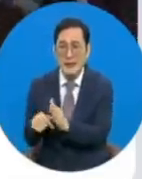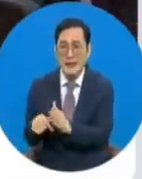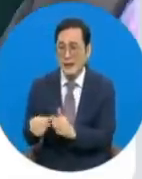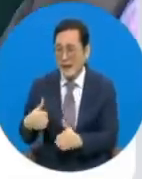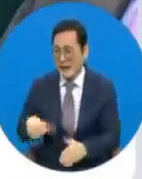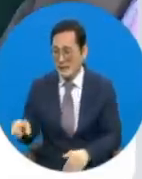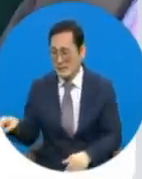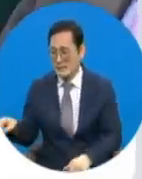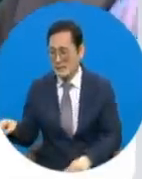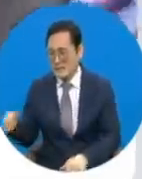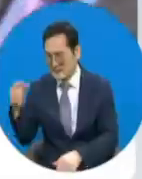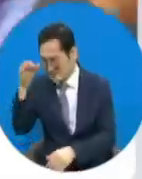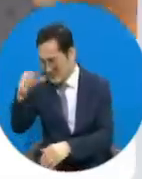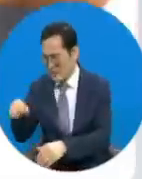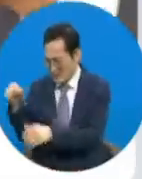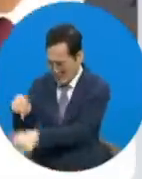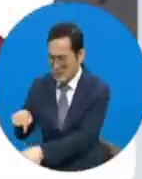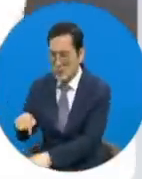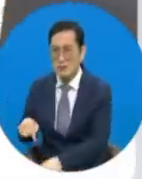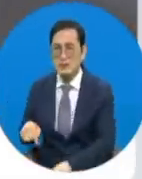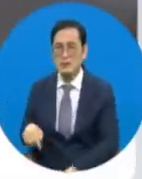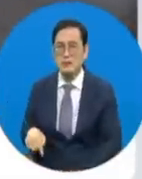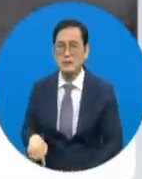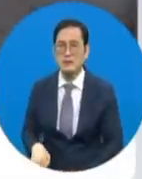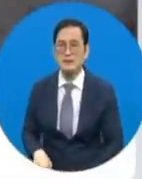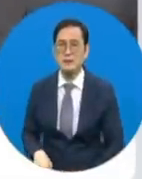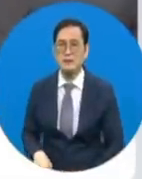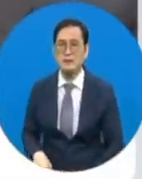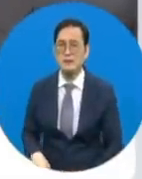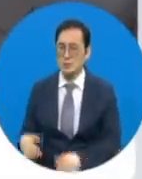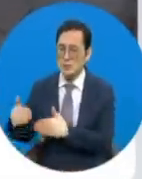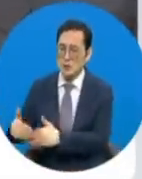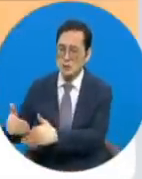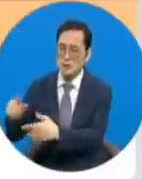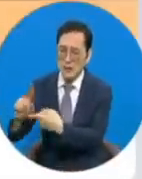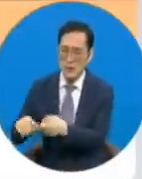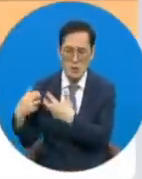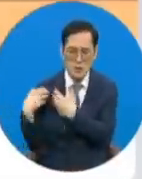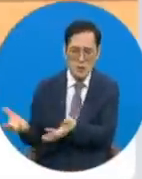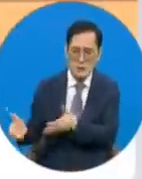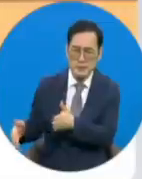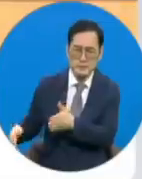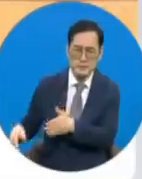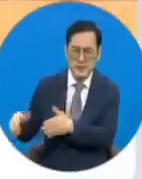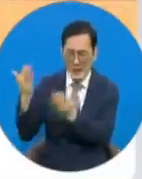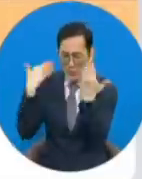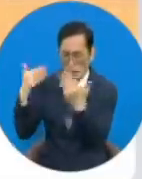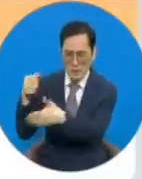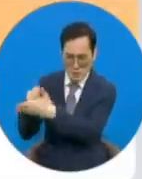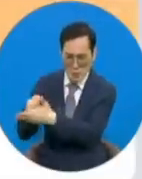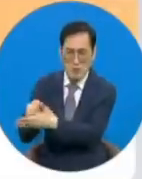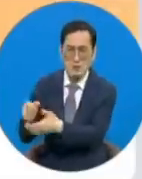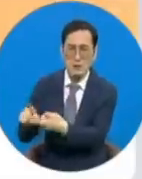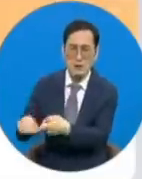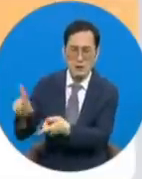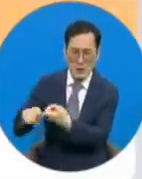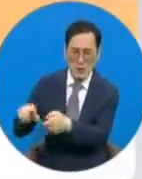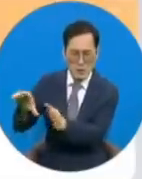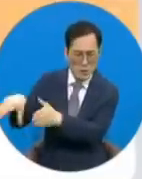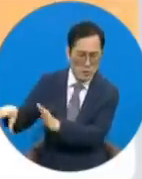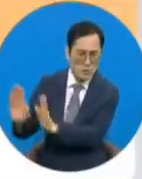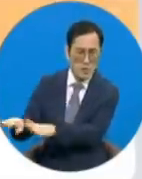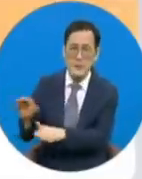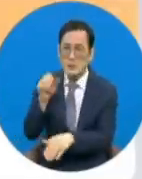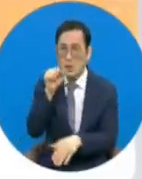아들에게 사과하게 하고 어떤 정식 절차에 의해서 처벌을 받게 하는데 아버지의 어떤 권력에 의해서 개입을 해서